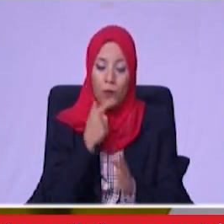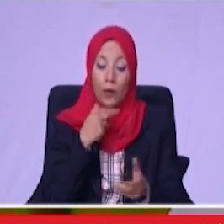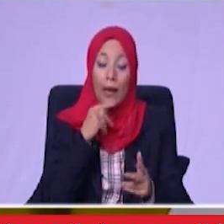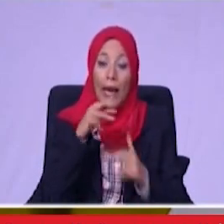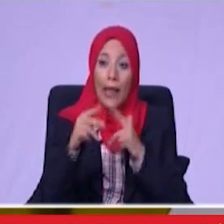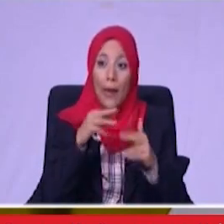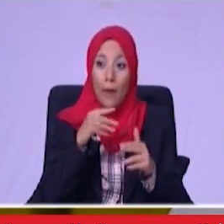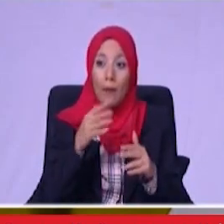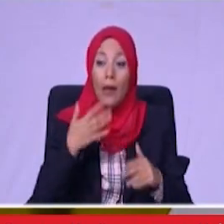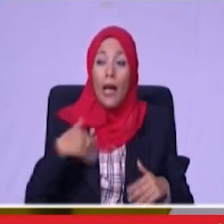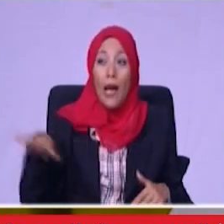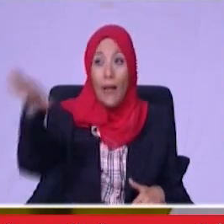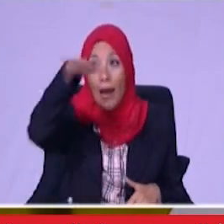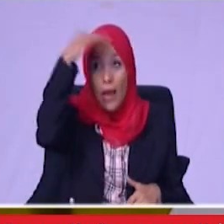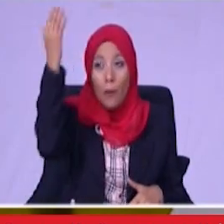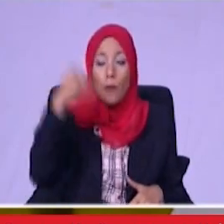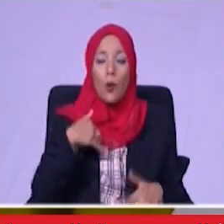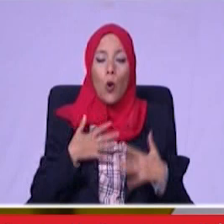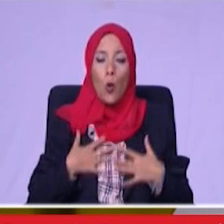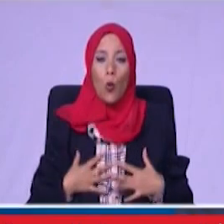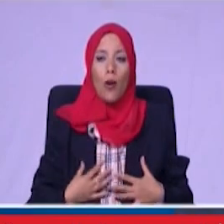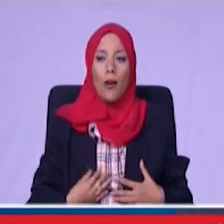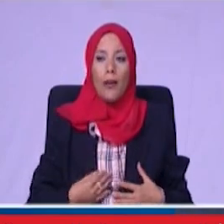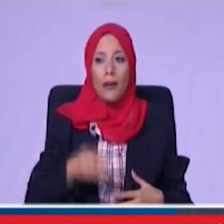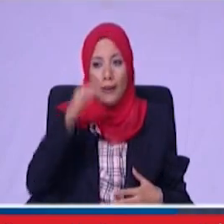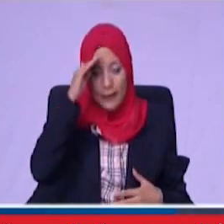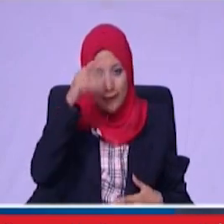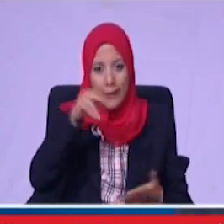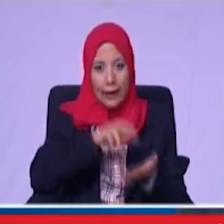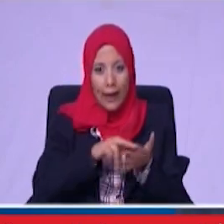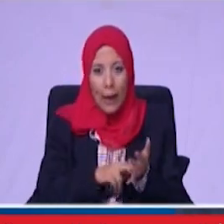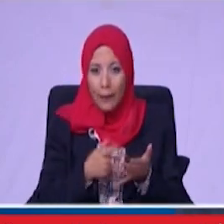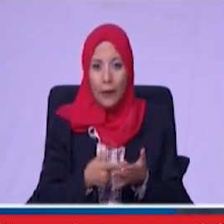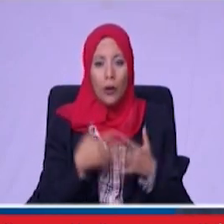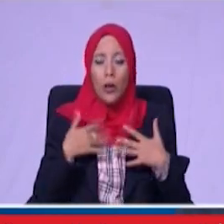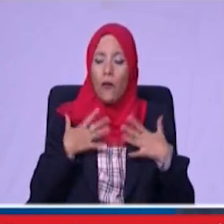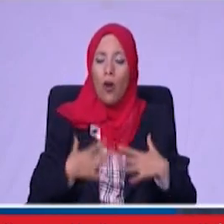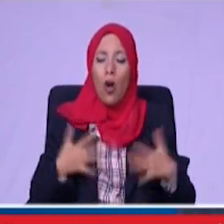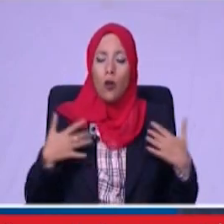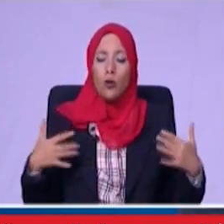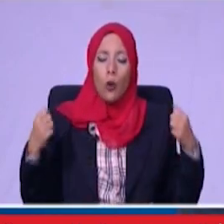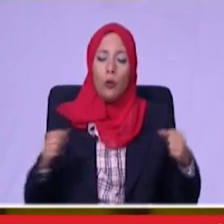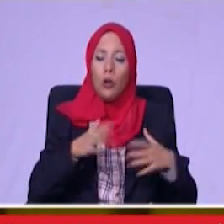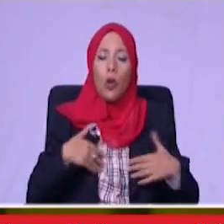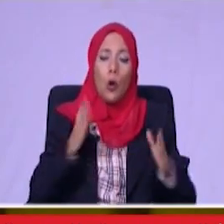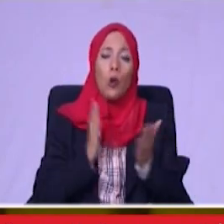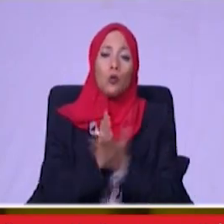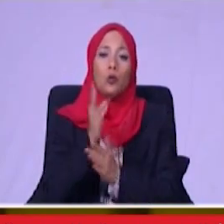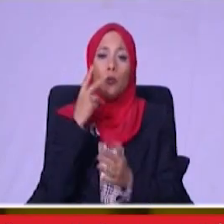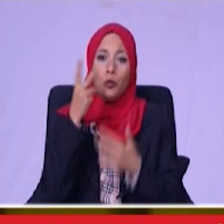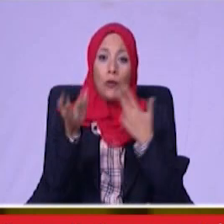عن عالم الروح اهلا بفضيلتك وسعداء جدا هذا اللقاء